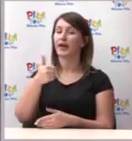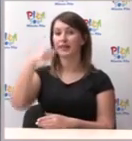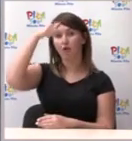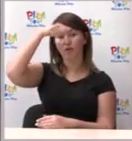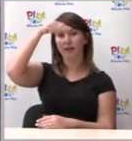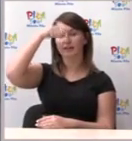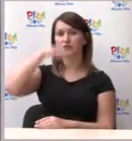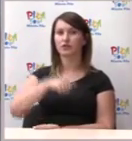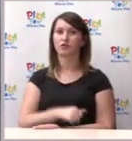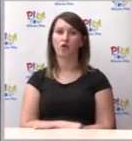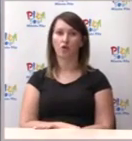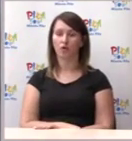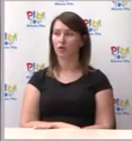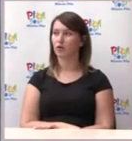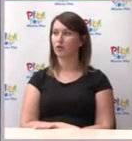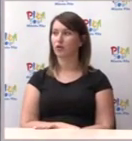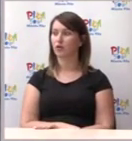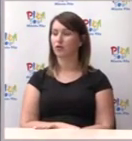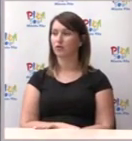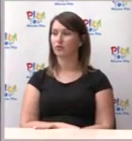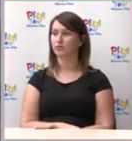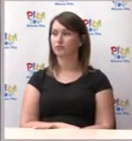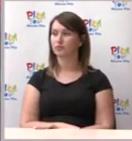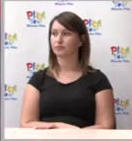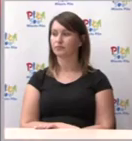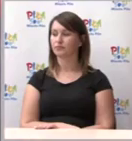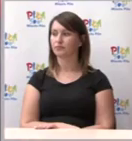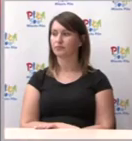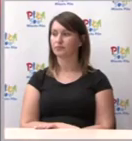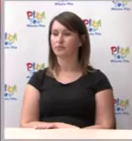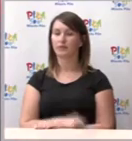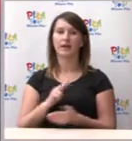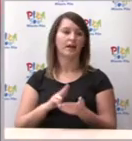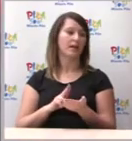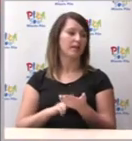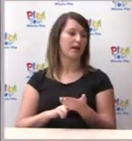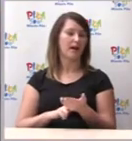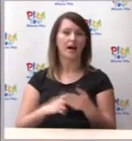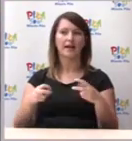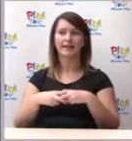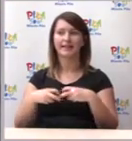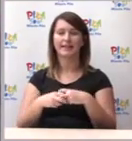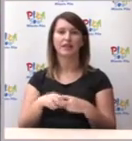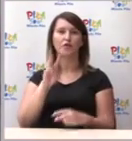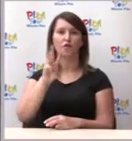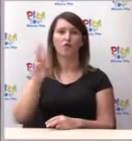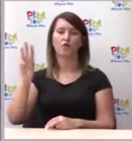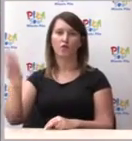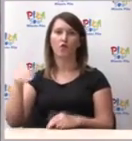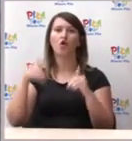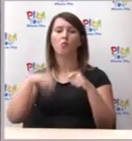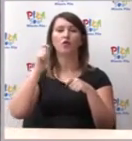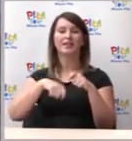Zarządzenie w tym zakresie z całą pewnością jest opublikowane na naszym BIP-ie, więc to jest cały czas dostępna skład komisji